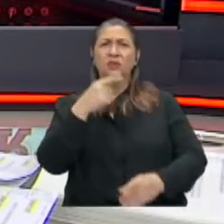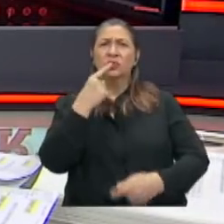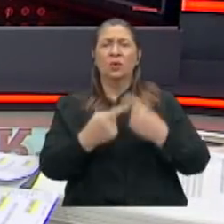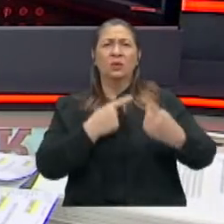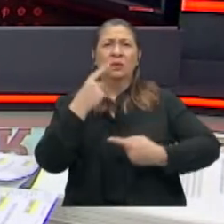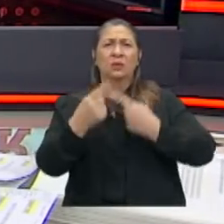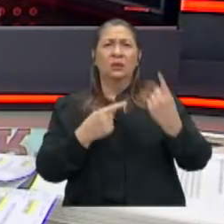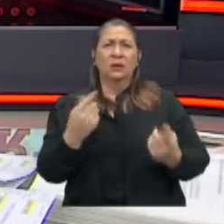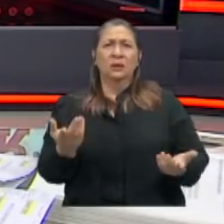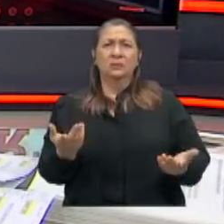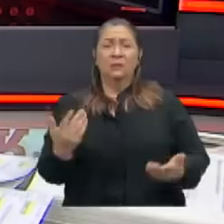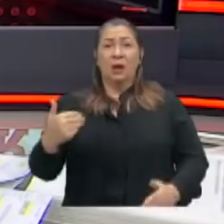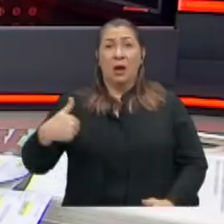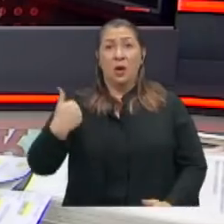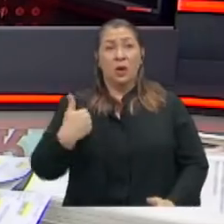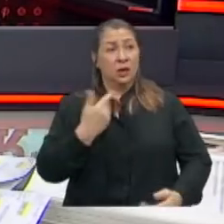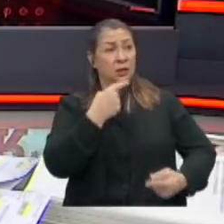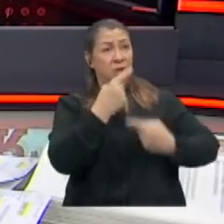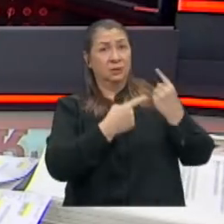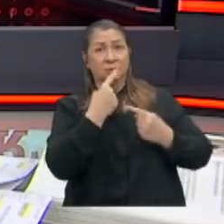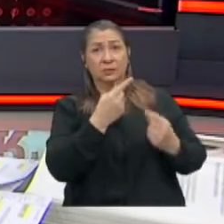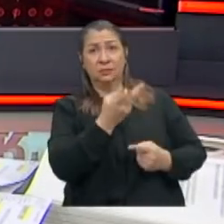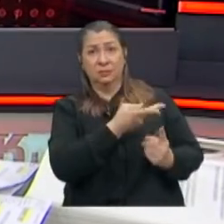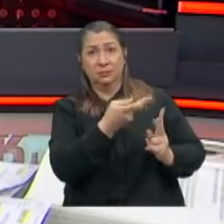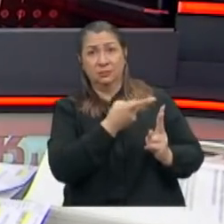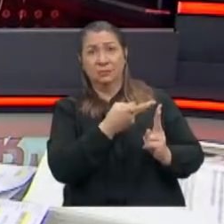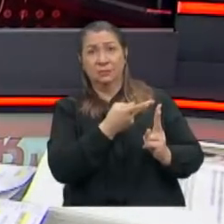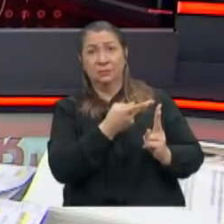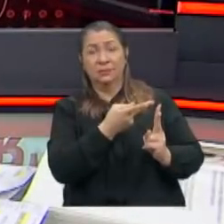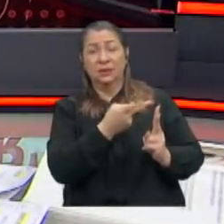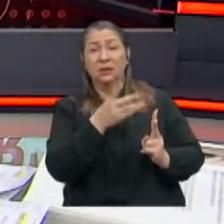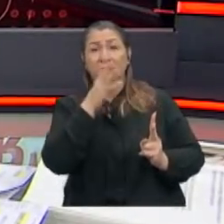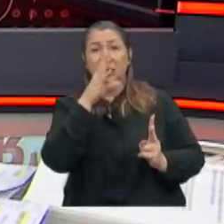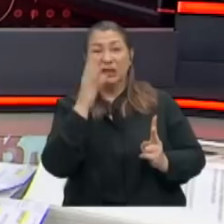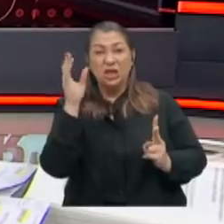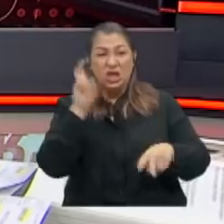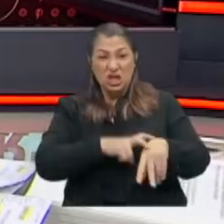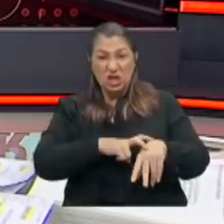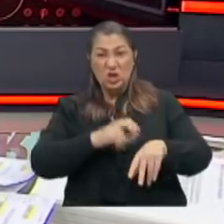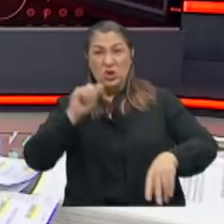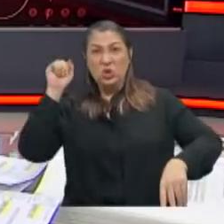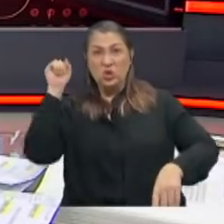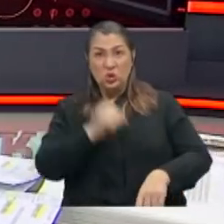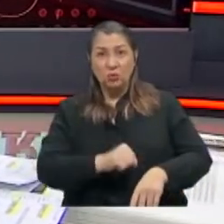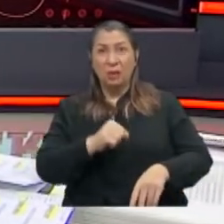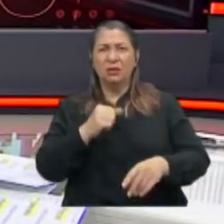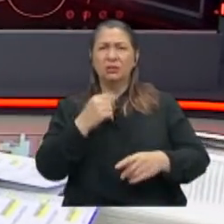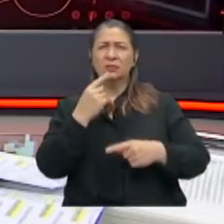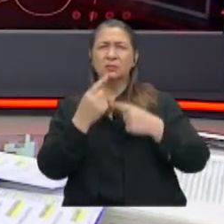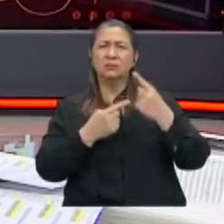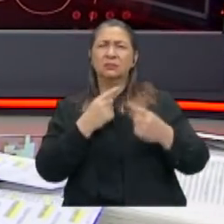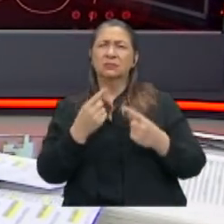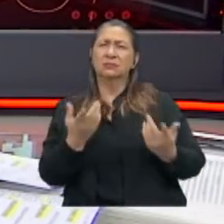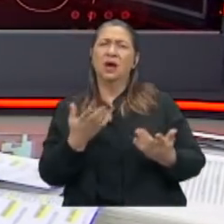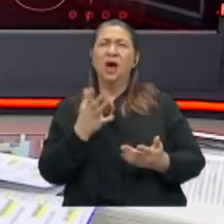şeyler, avukatın söylediği şeyler, yani kim ve düşmanlığa yol açıyor filan.